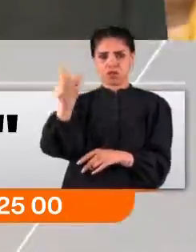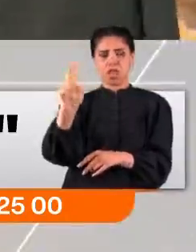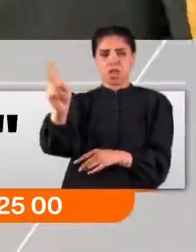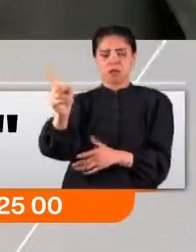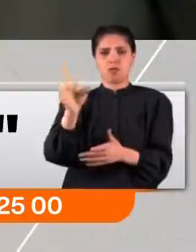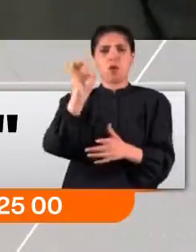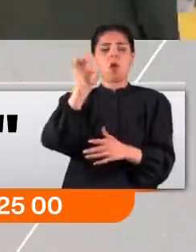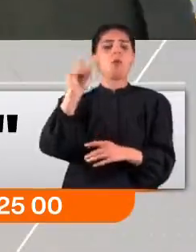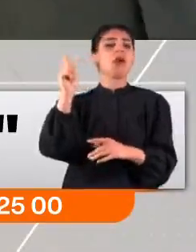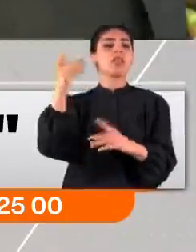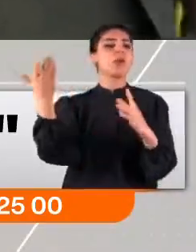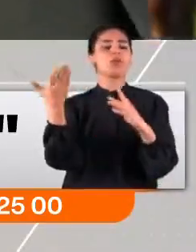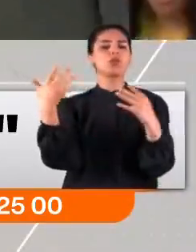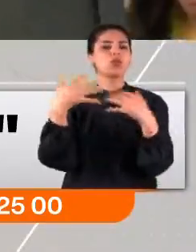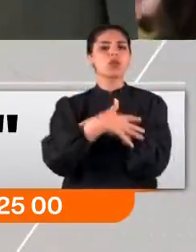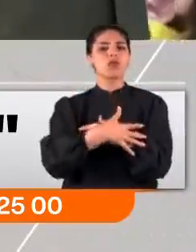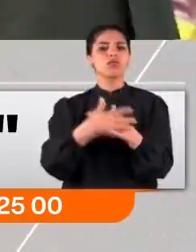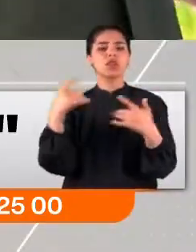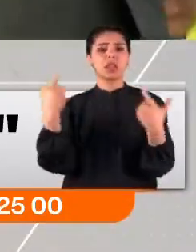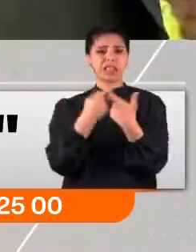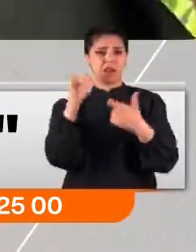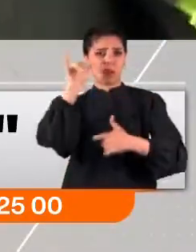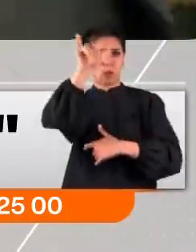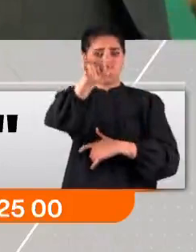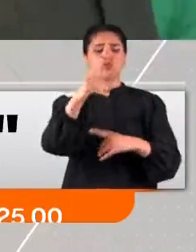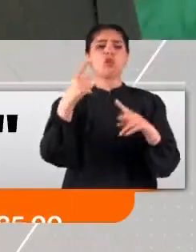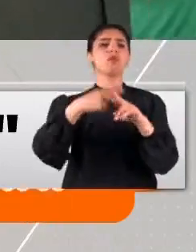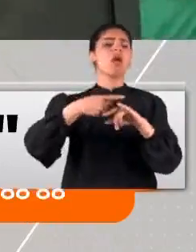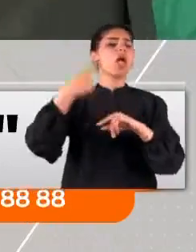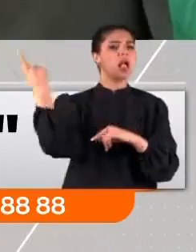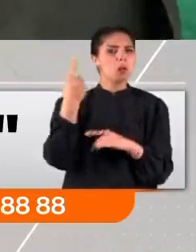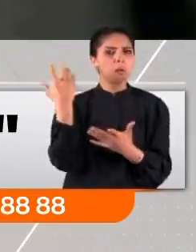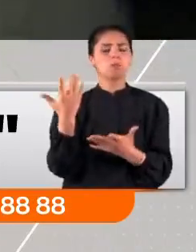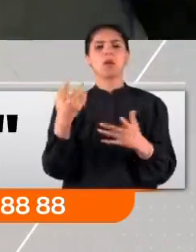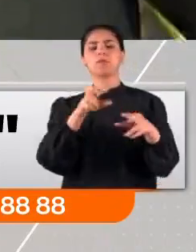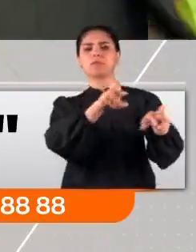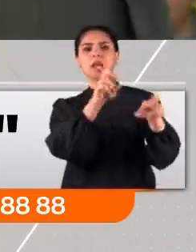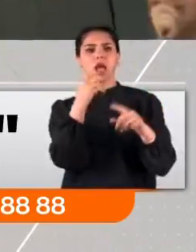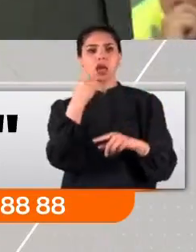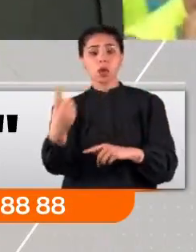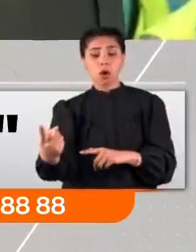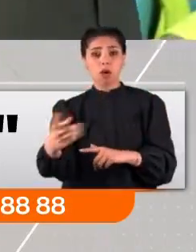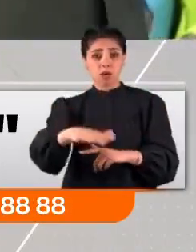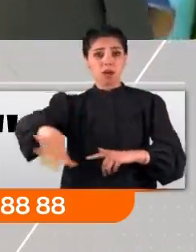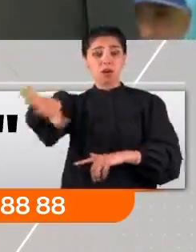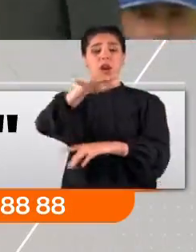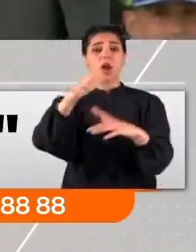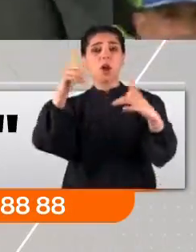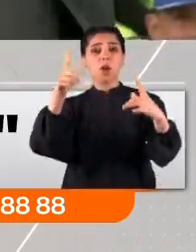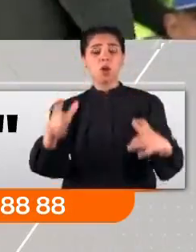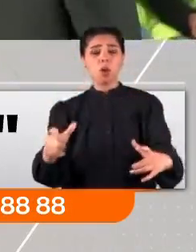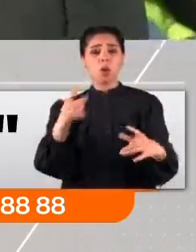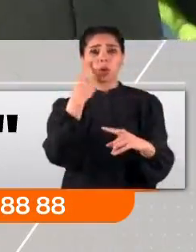15 Temmuz gecesi savaş uçaklarının, helikopterlerin, tankların, tüfeklerin